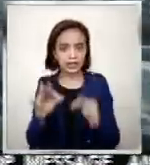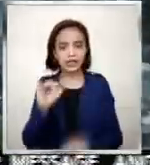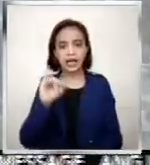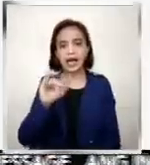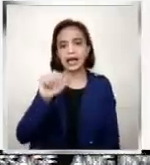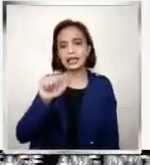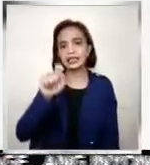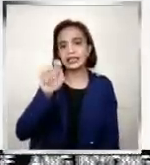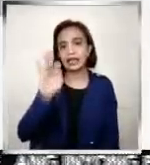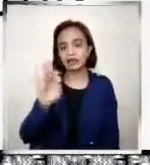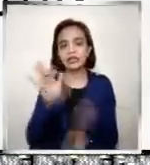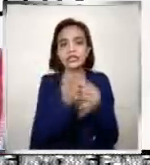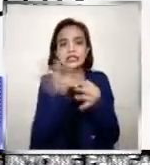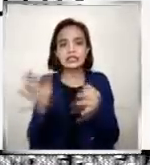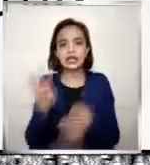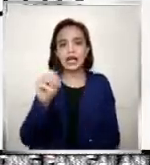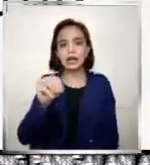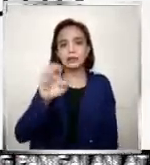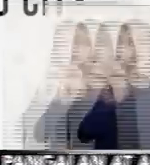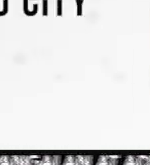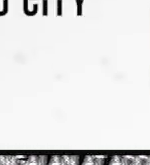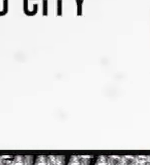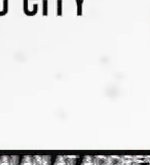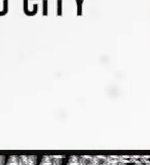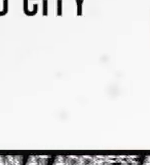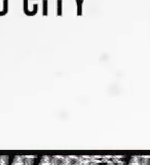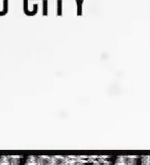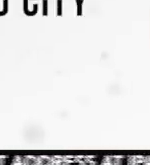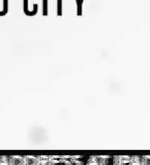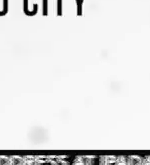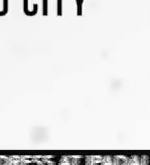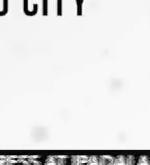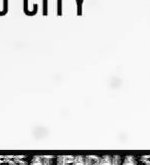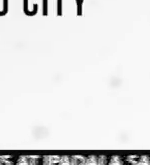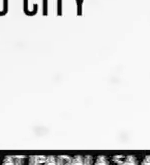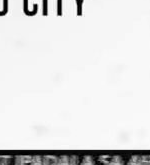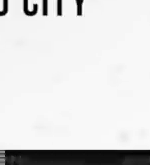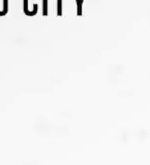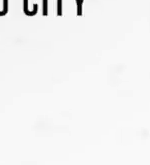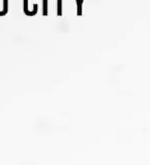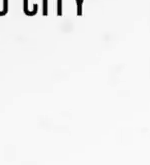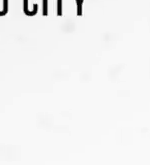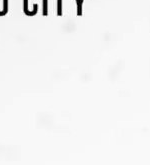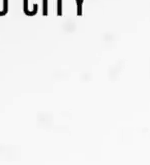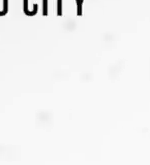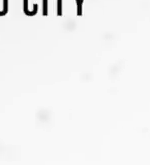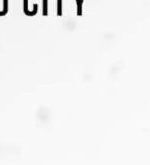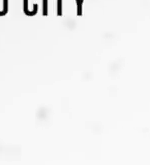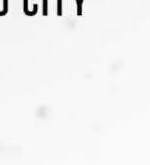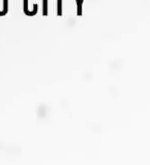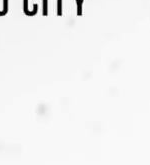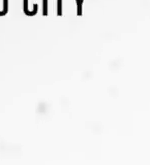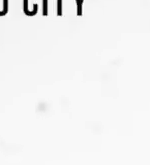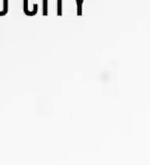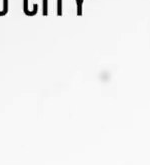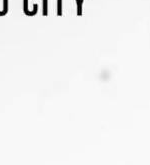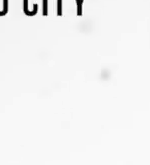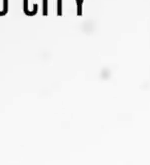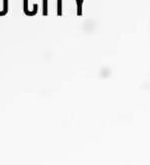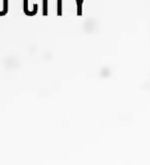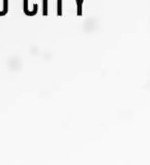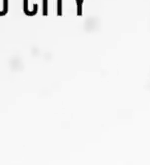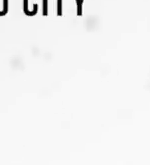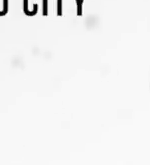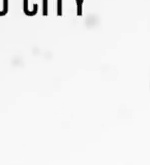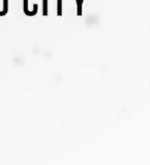September 7. MECQ din sa Rizal, Laguna, Cavite at Bulacan na kasama sa NCR Plus. Pati ang Apayaw, Ilocos Norte,